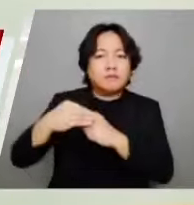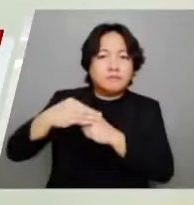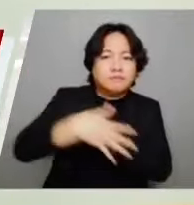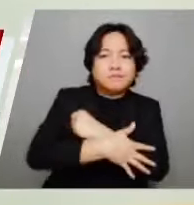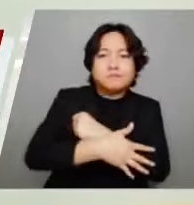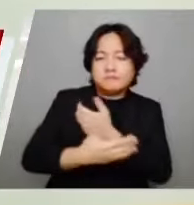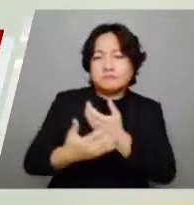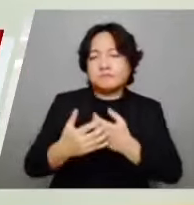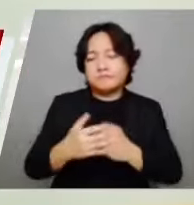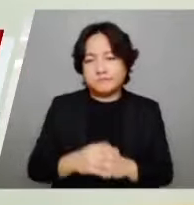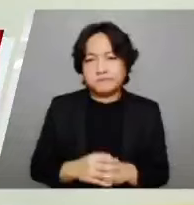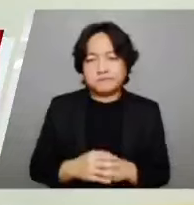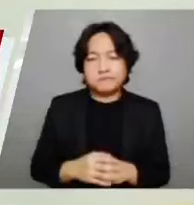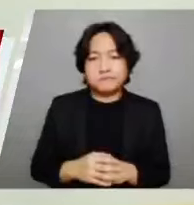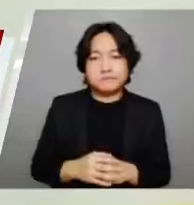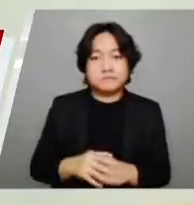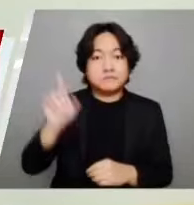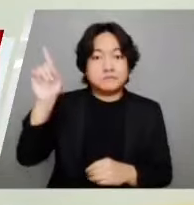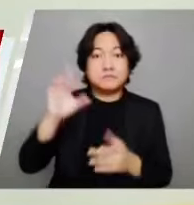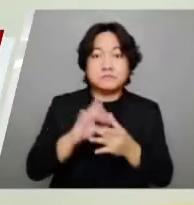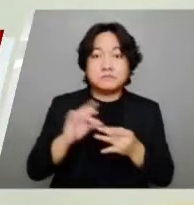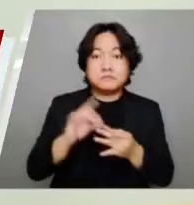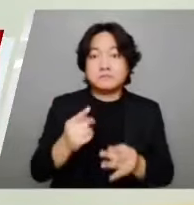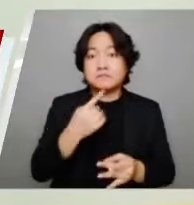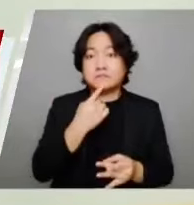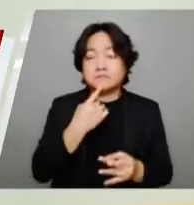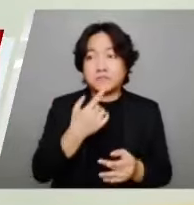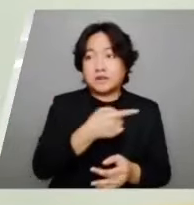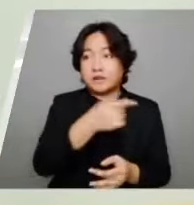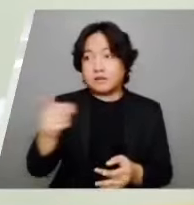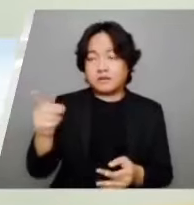mangyayari. Kulang lang sa kaalaman